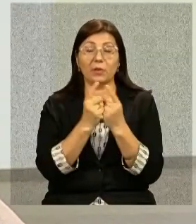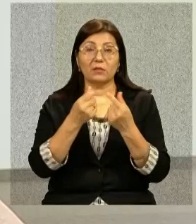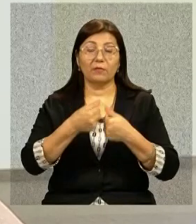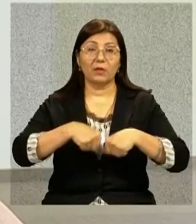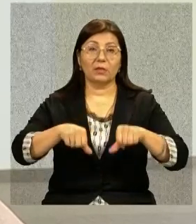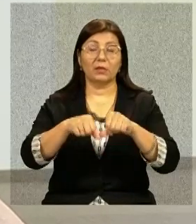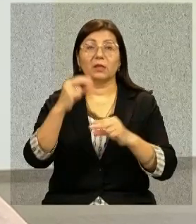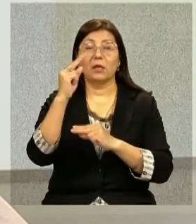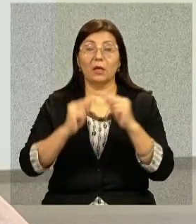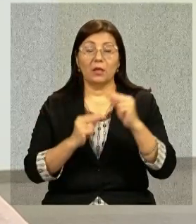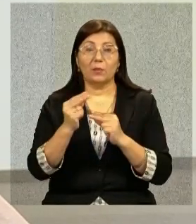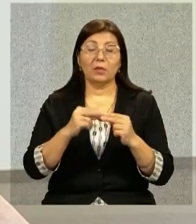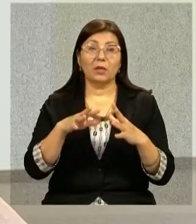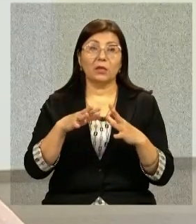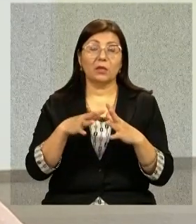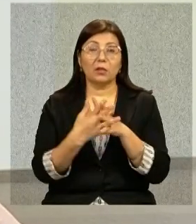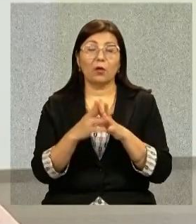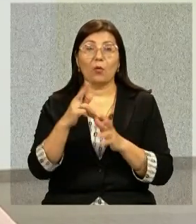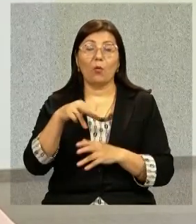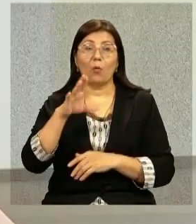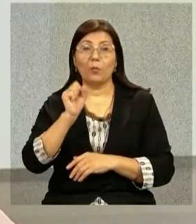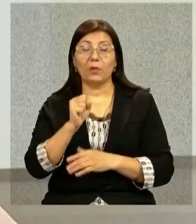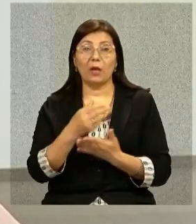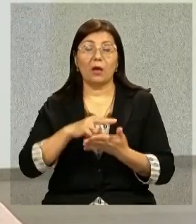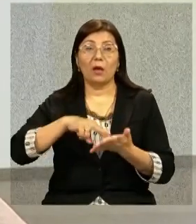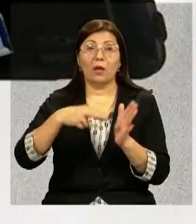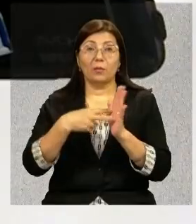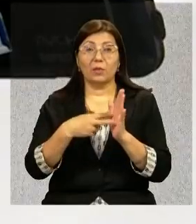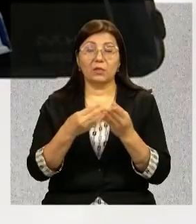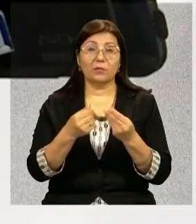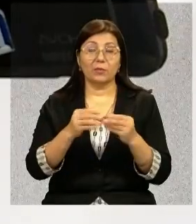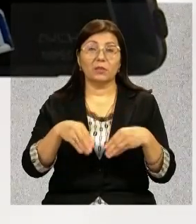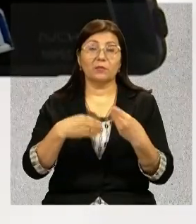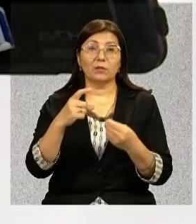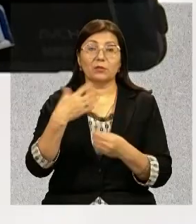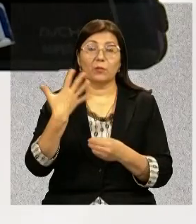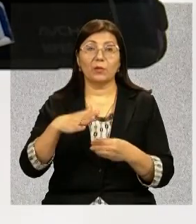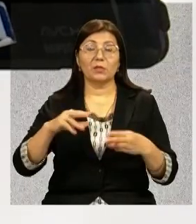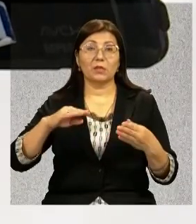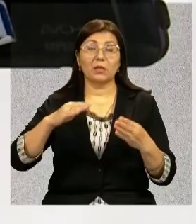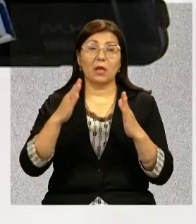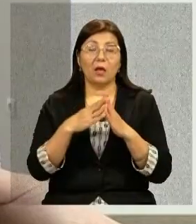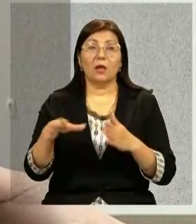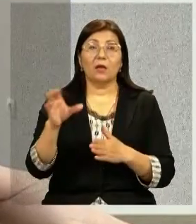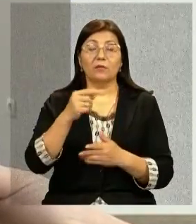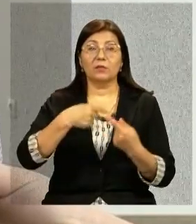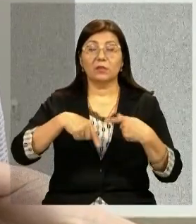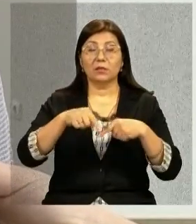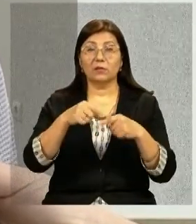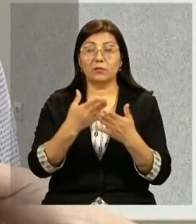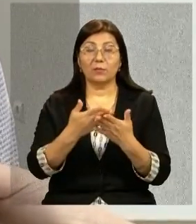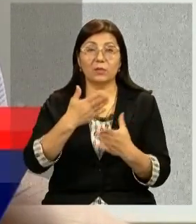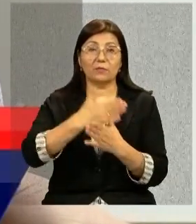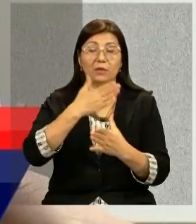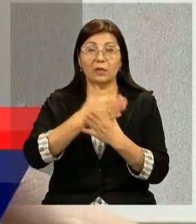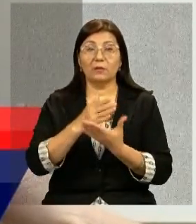в селе Кобда Кобдинского района. План там профинансировать строительство 150 домов. Все предприятия евразийской группы оказывают